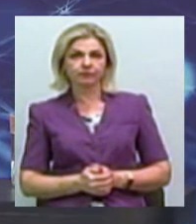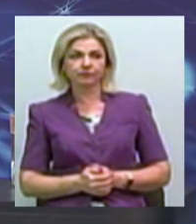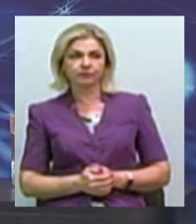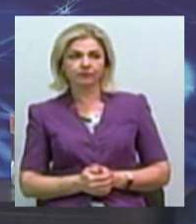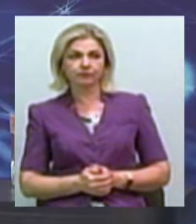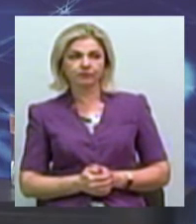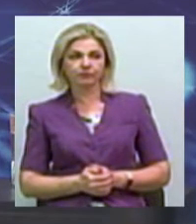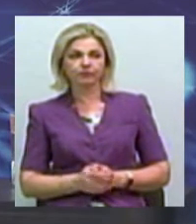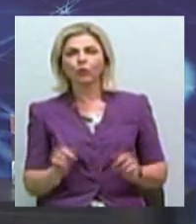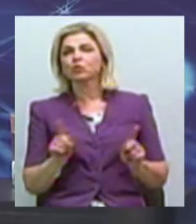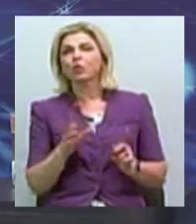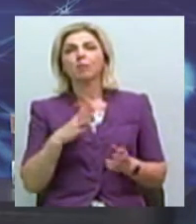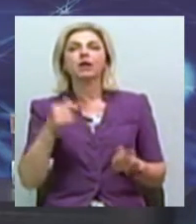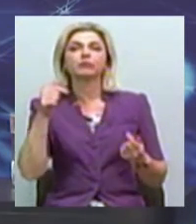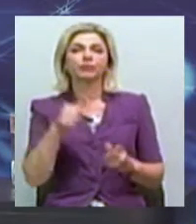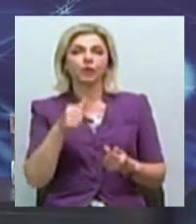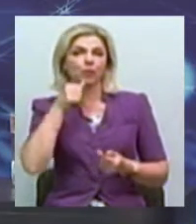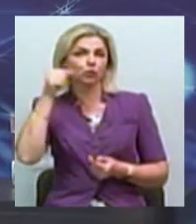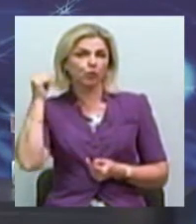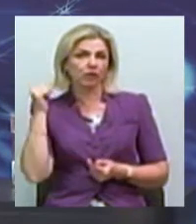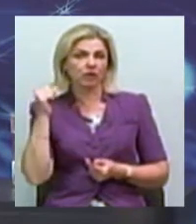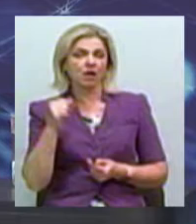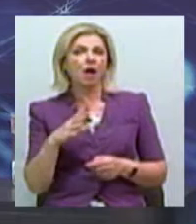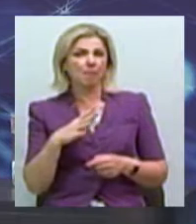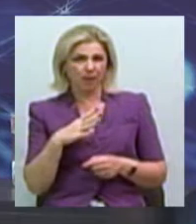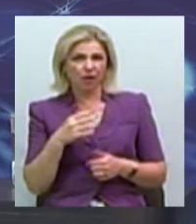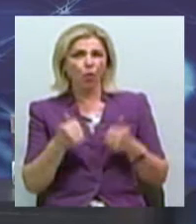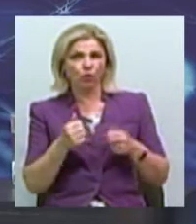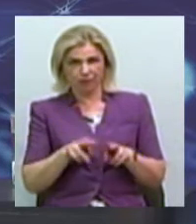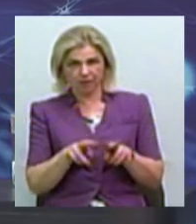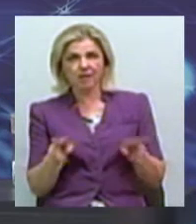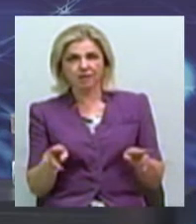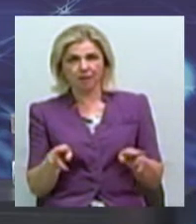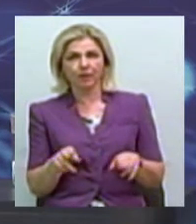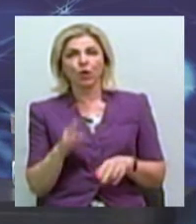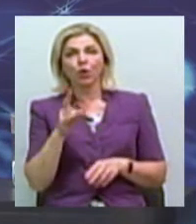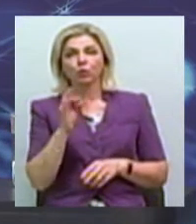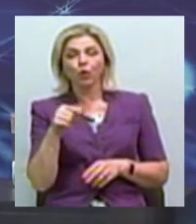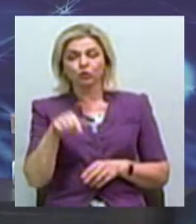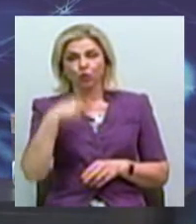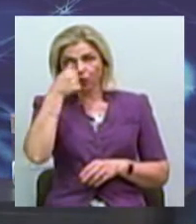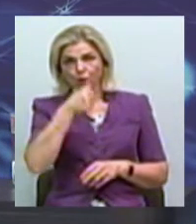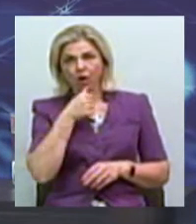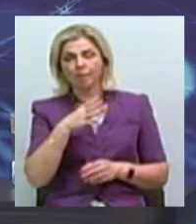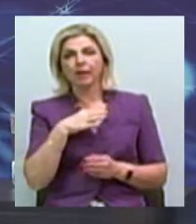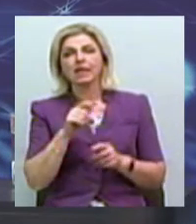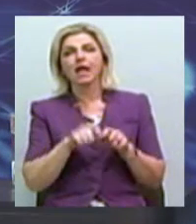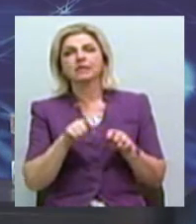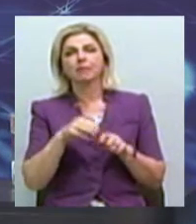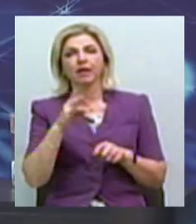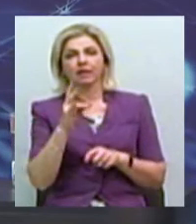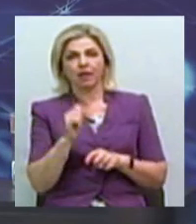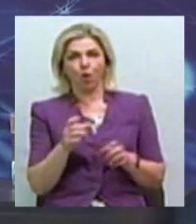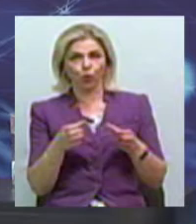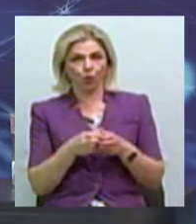Що було притаманно минулому року? Принцип відбору такий самий, насправді. Просто цього року була складена експертна група.